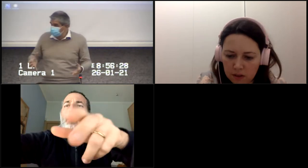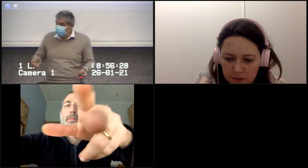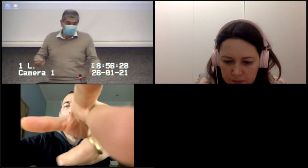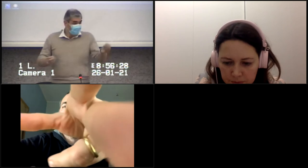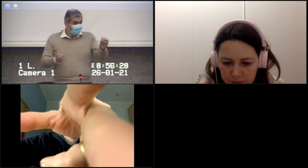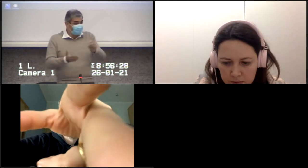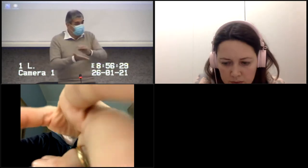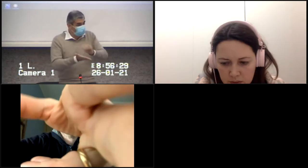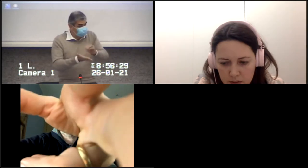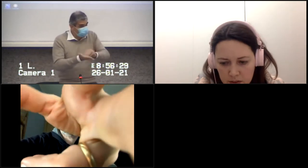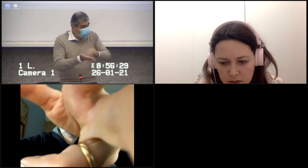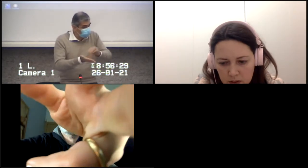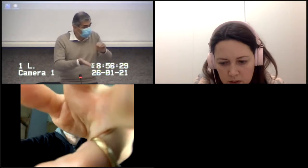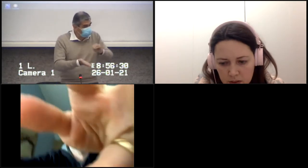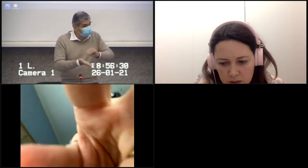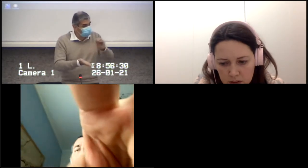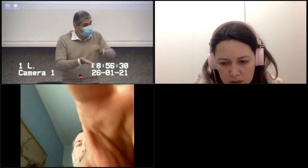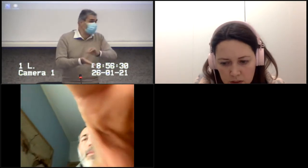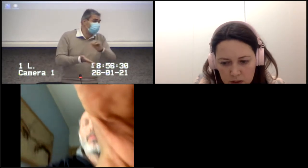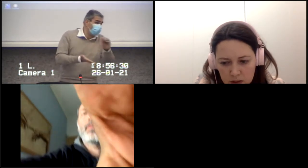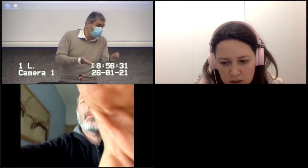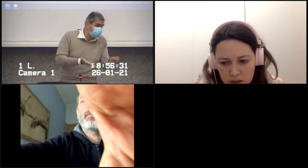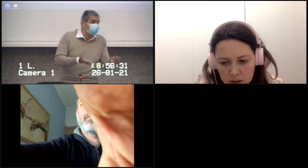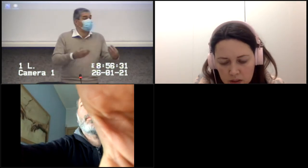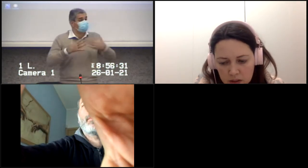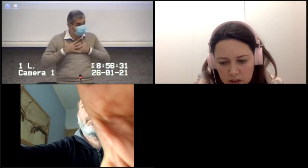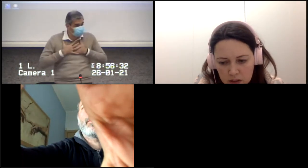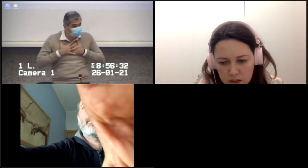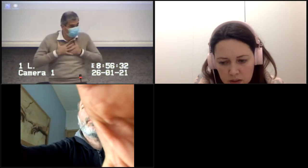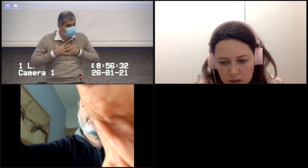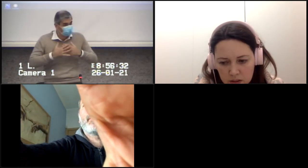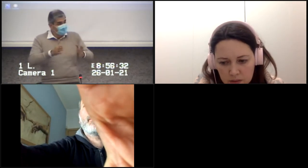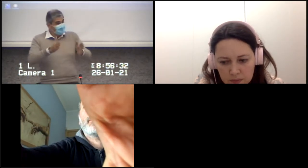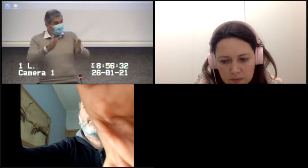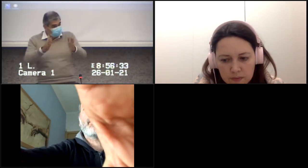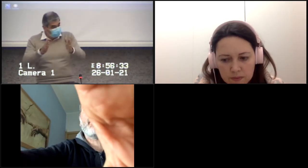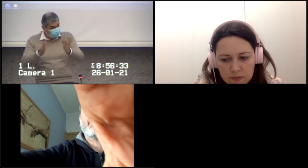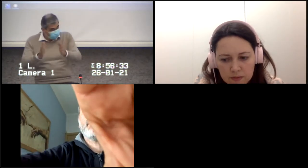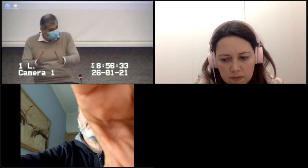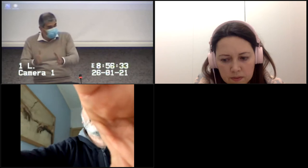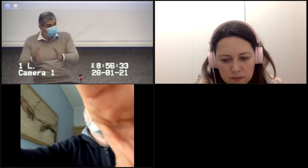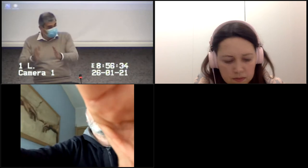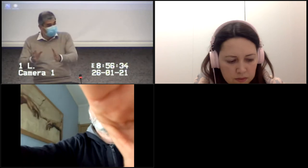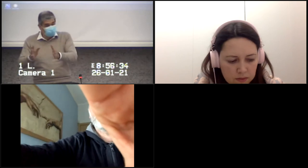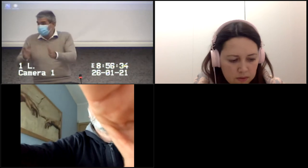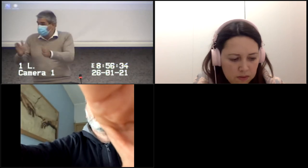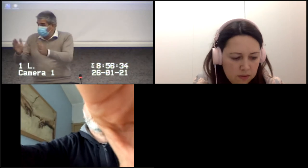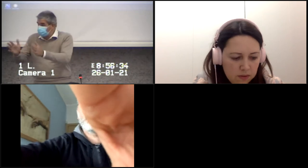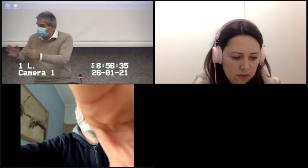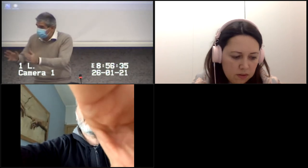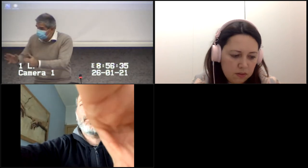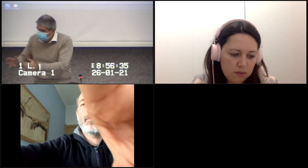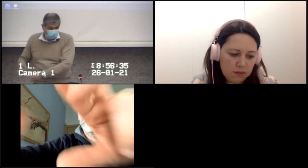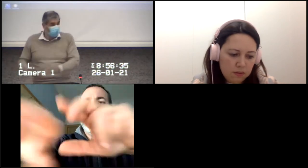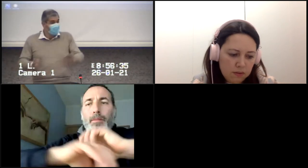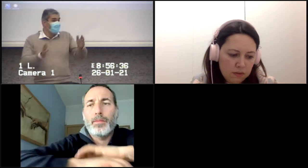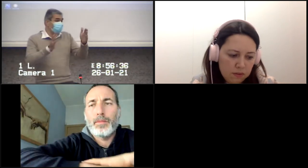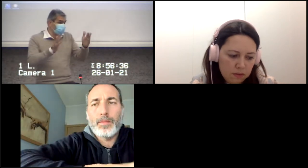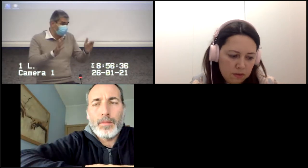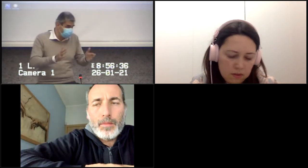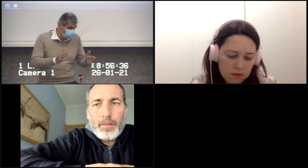stesso tessuto. Ecco, questo è quello dove noi invece andiamo a dire interveniamo noi, perché governiamo proprio questo processo